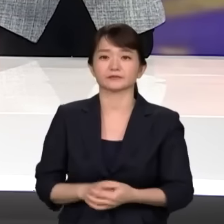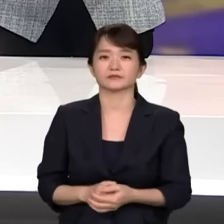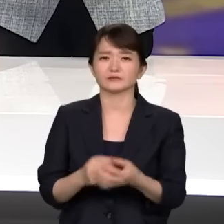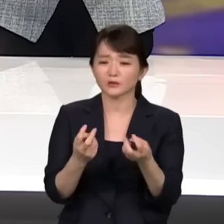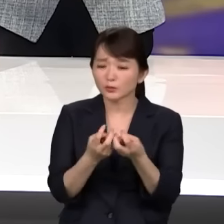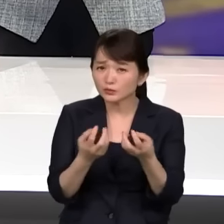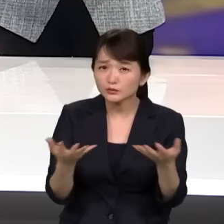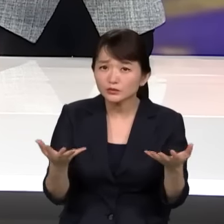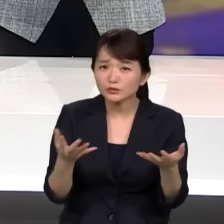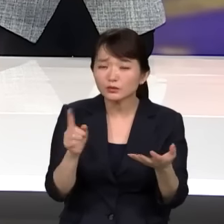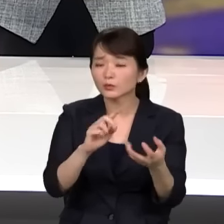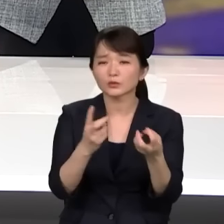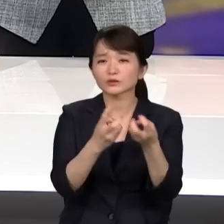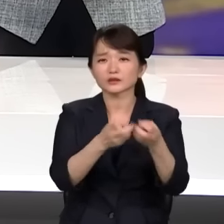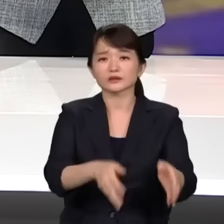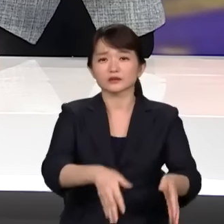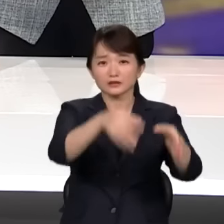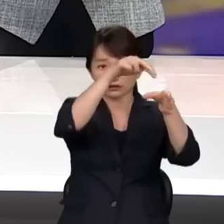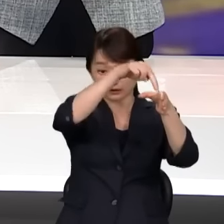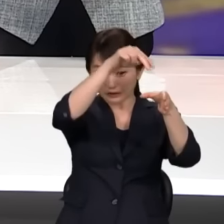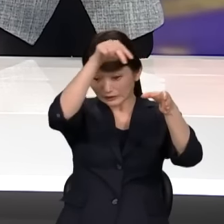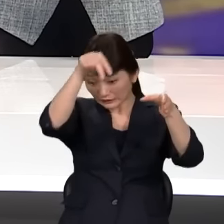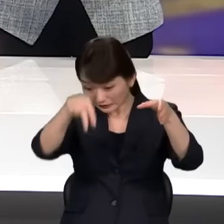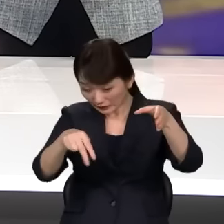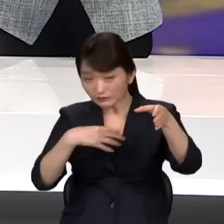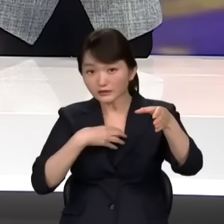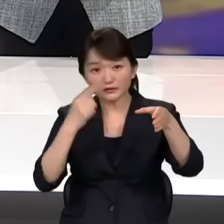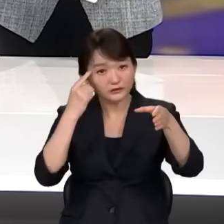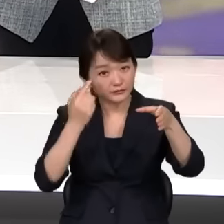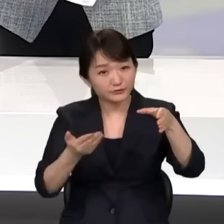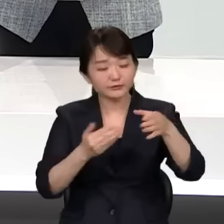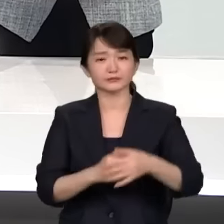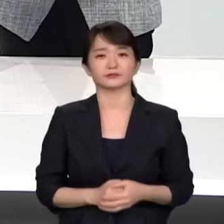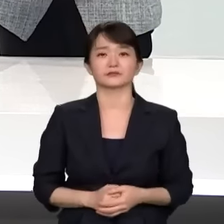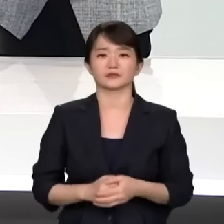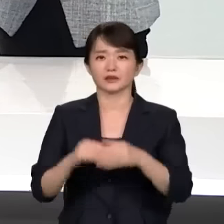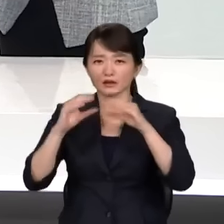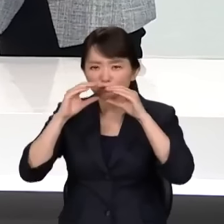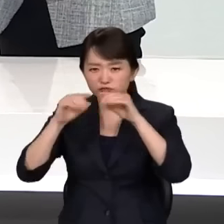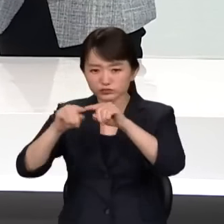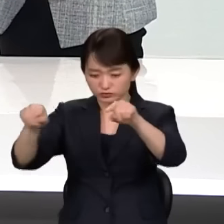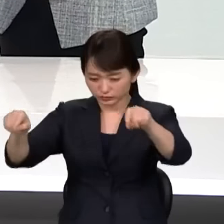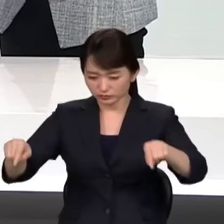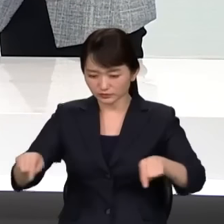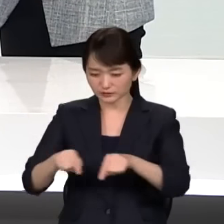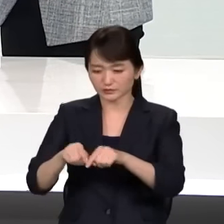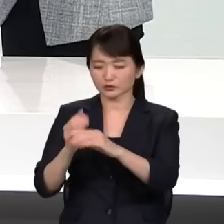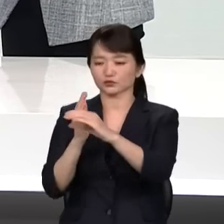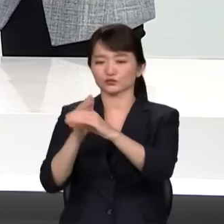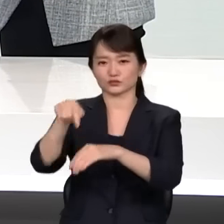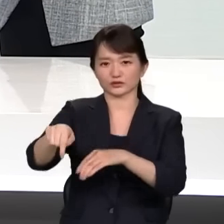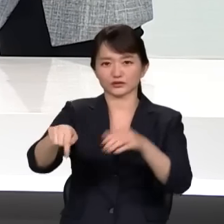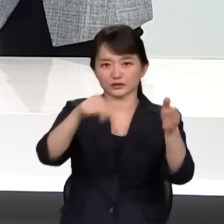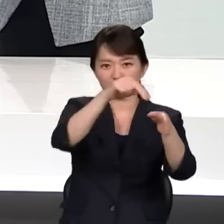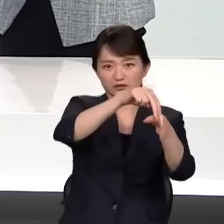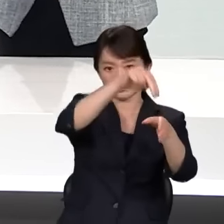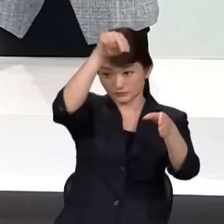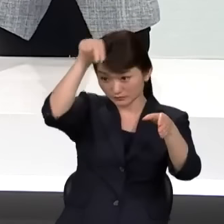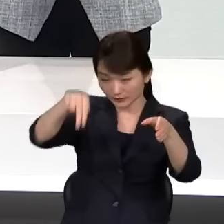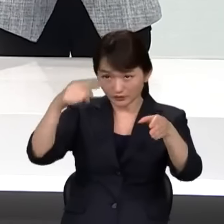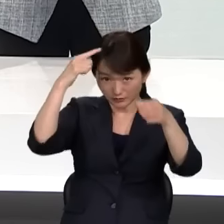없는 순간 어떻게 뛰어내려야 그나마 안전할까요? 최대한 매트 가운데로 뛰어야 하는데 머리를